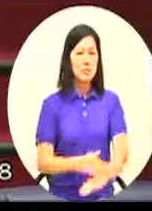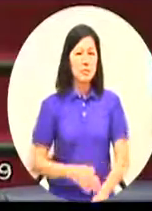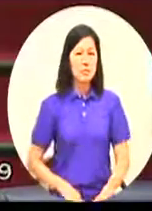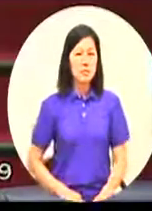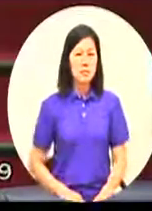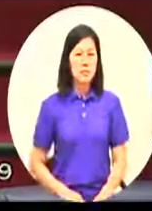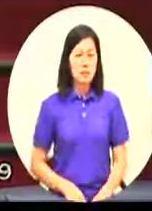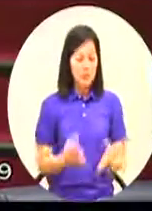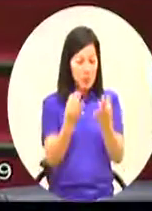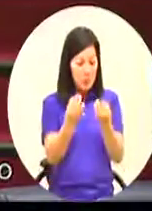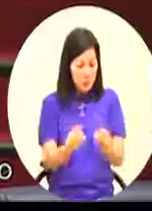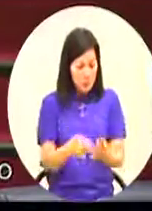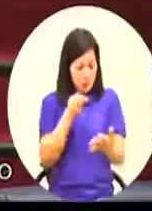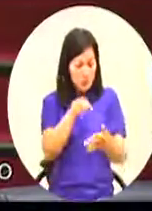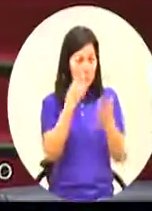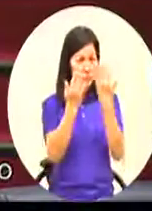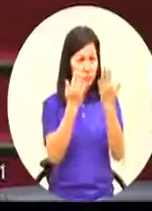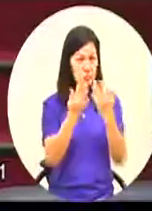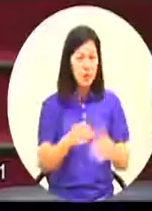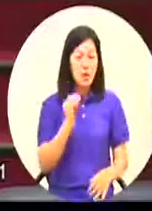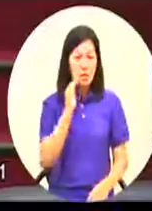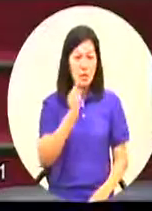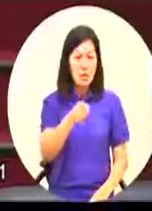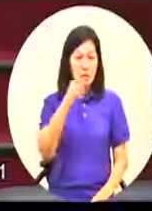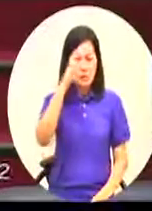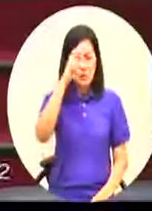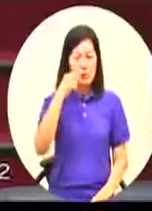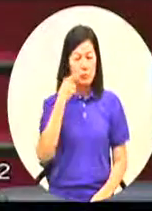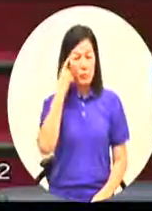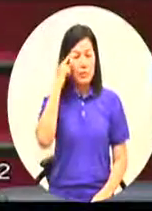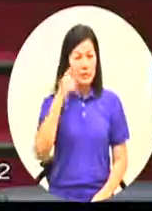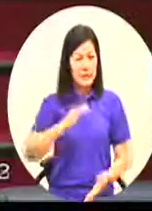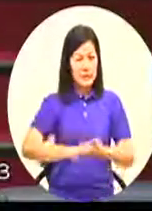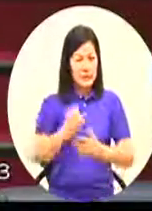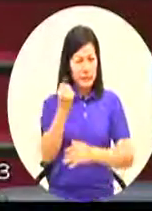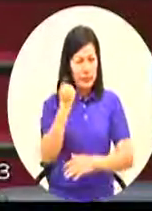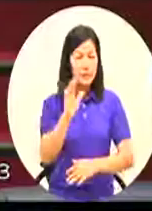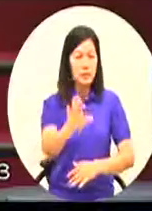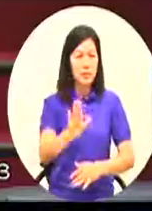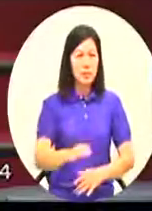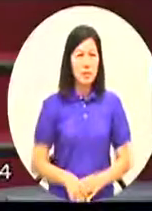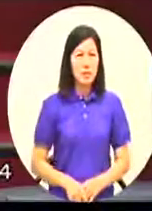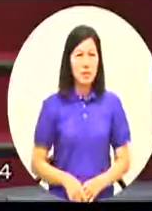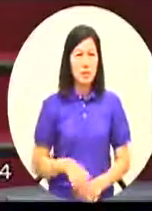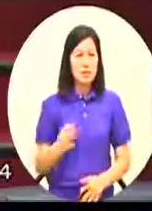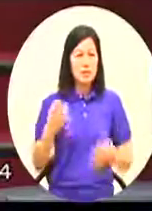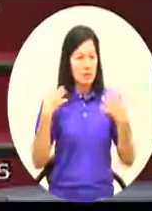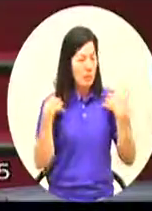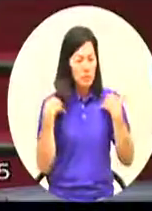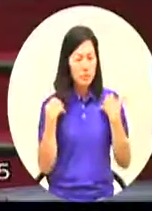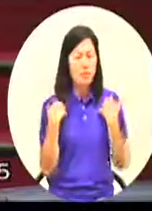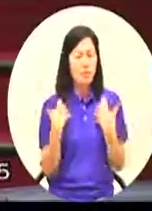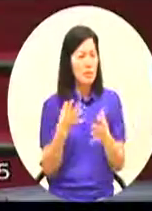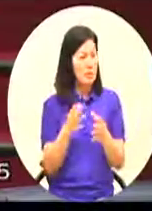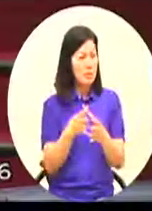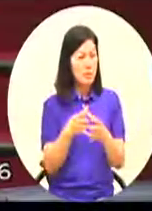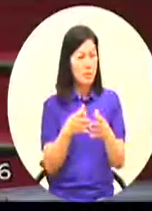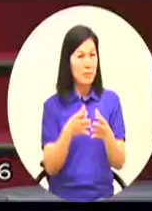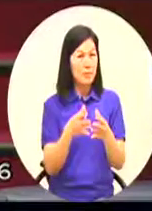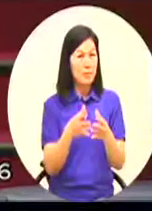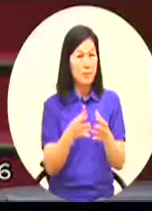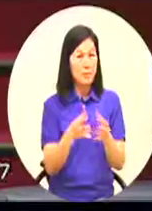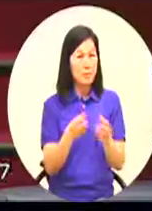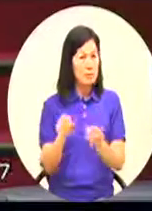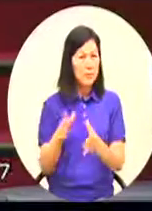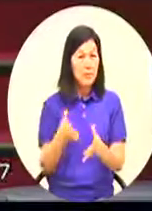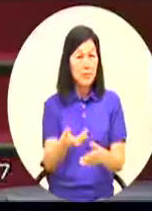数字会说话。如果你觉得主委你有压力，你觉得承担不起，高雄市的我们的乡